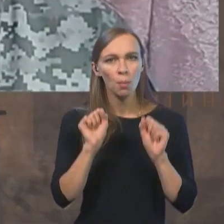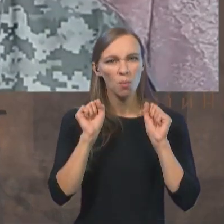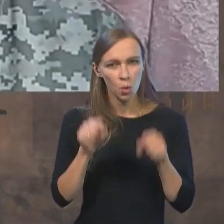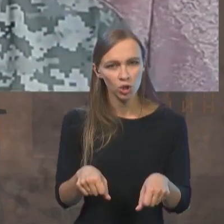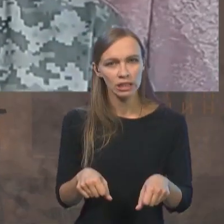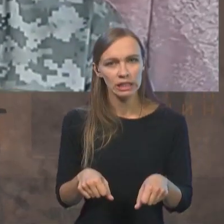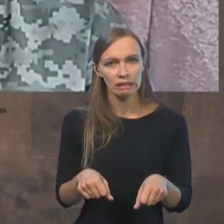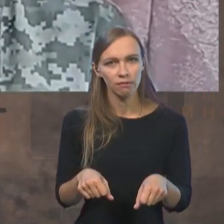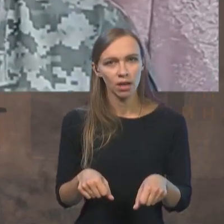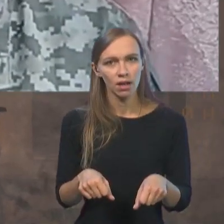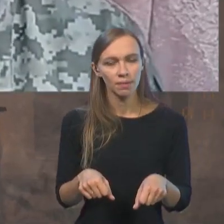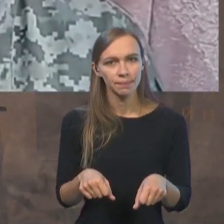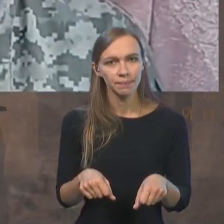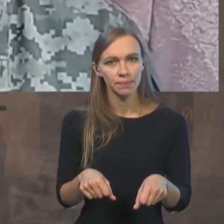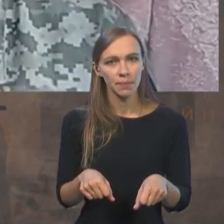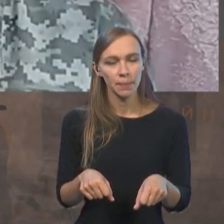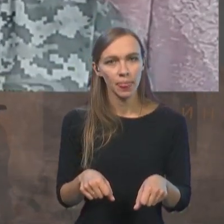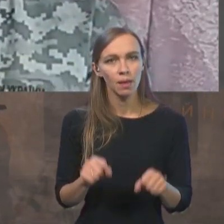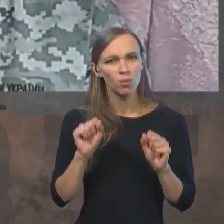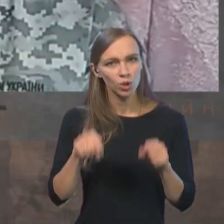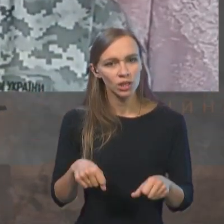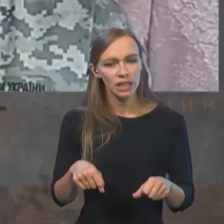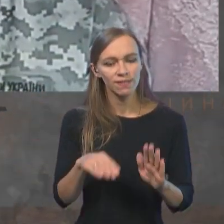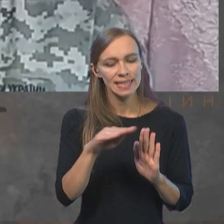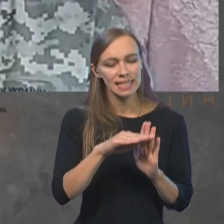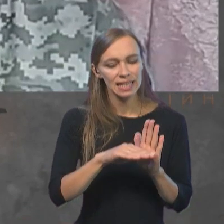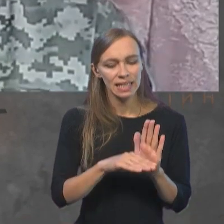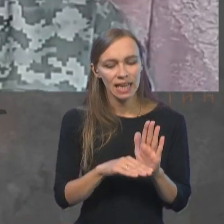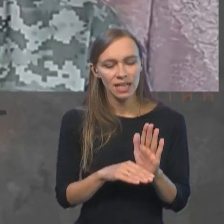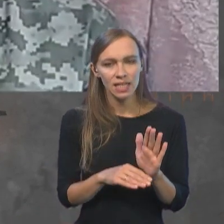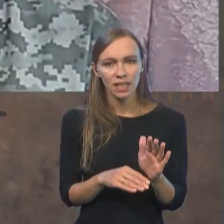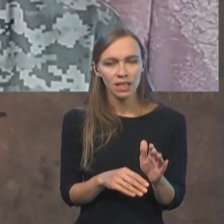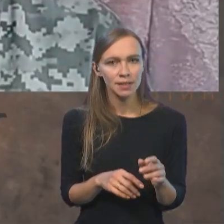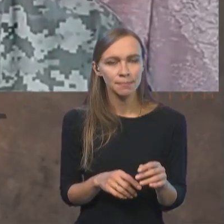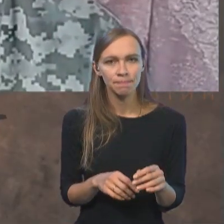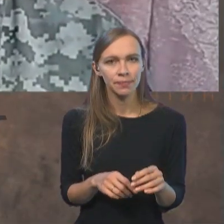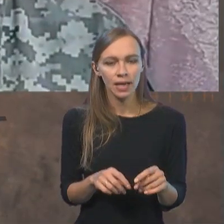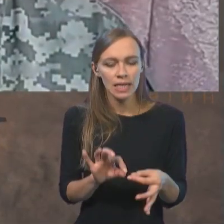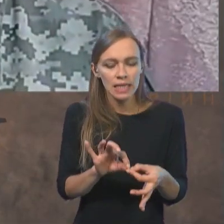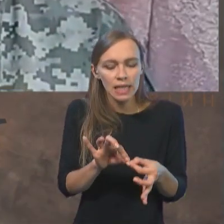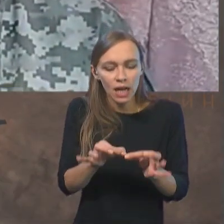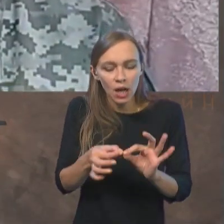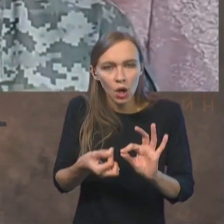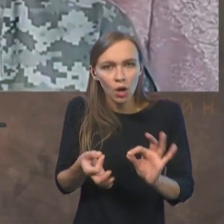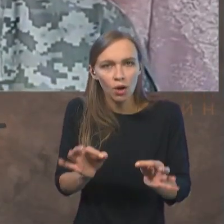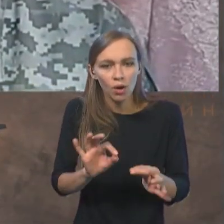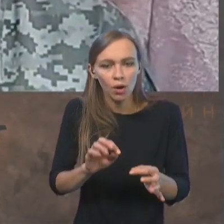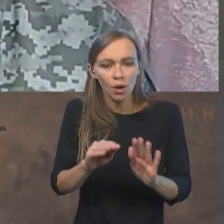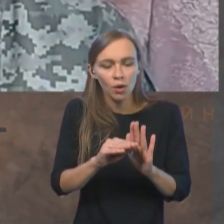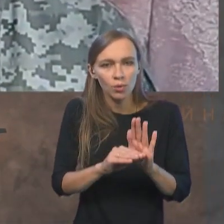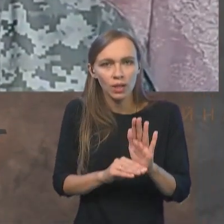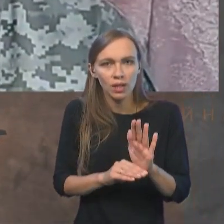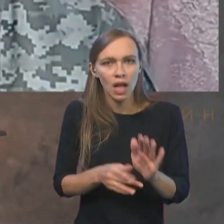Превентивно – ні. Можливий сценарій якийсь дуже конспірологічний. Маю нагадати, що направді Америка має дуже